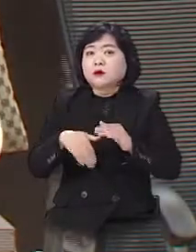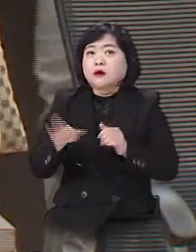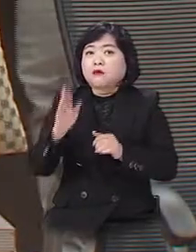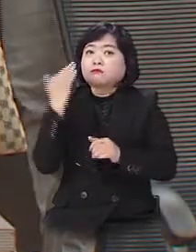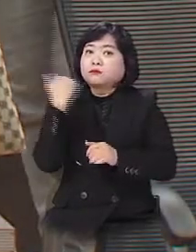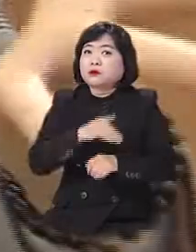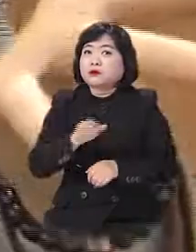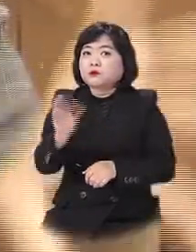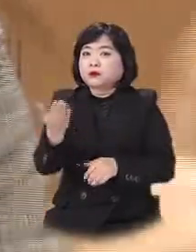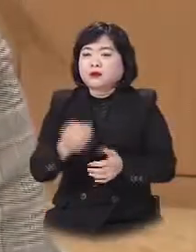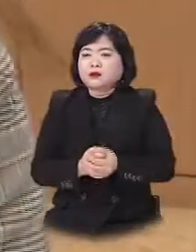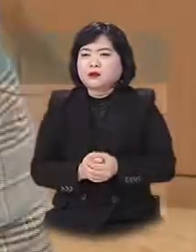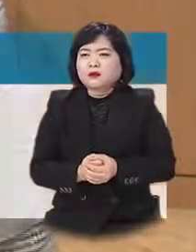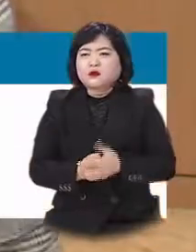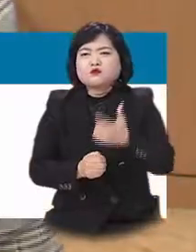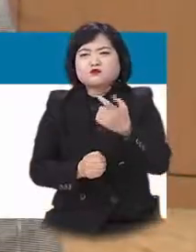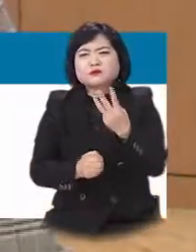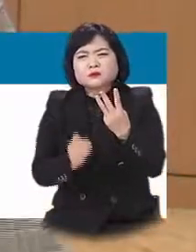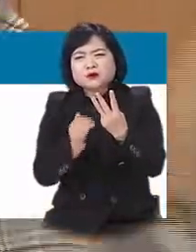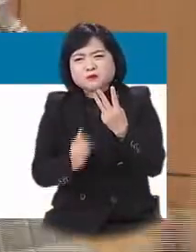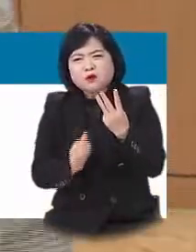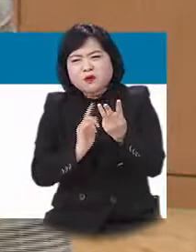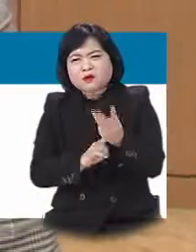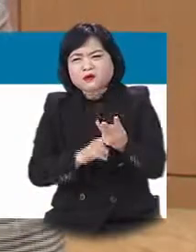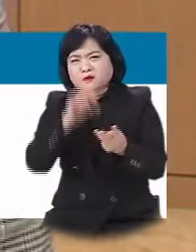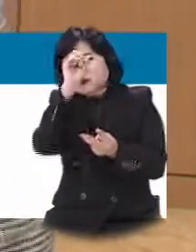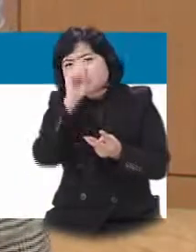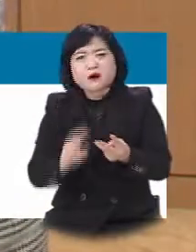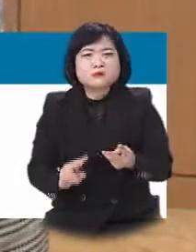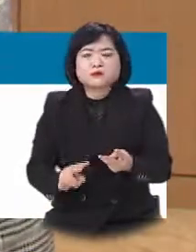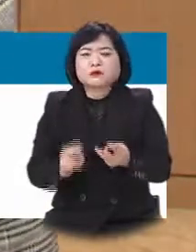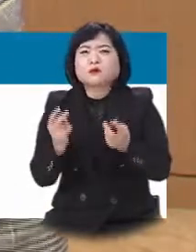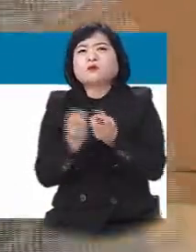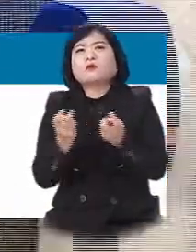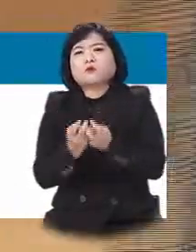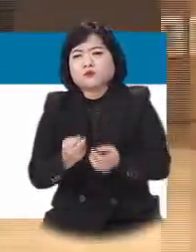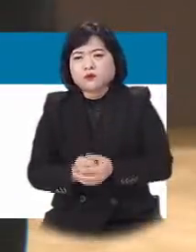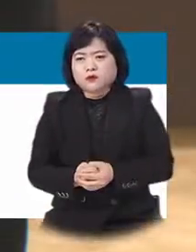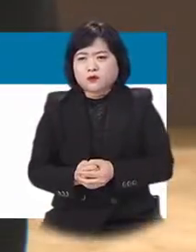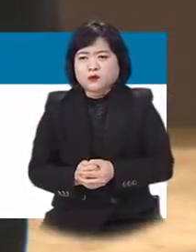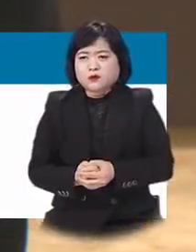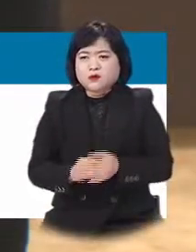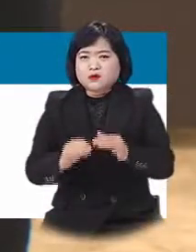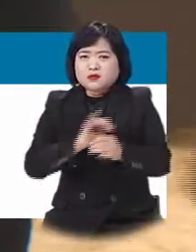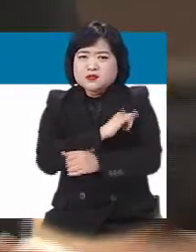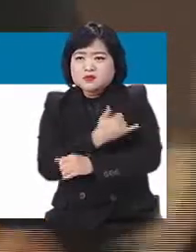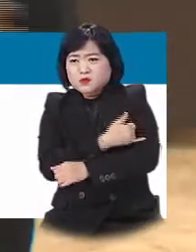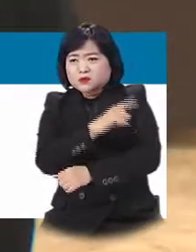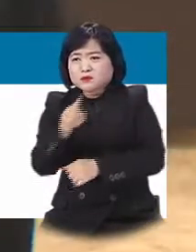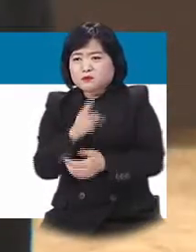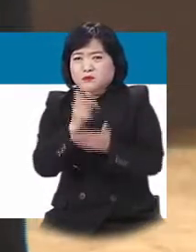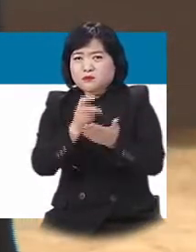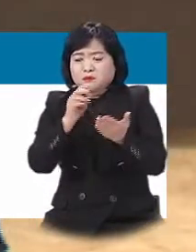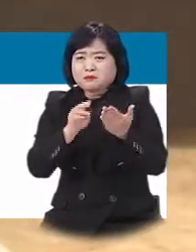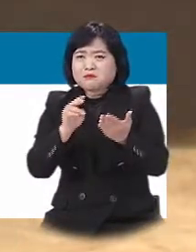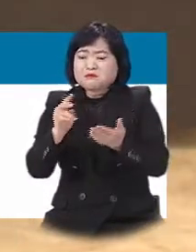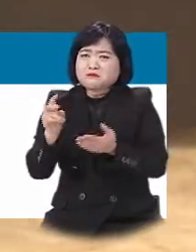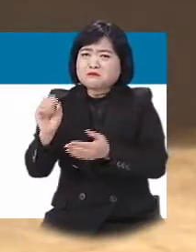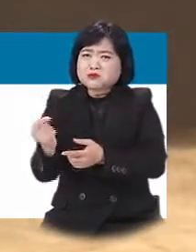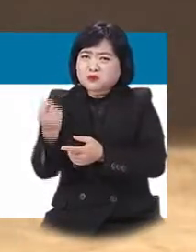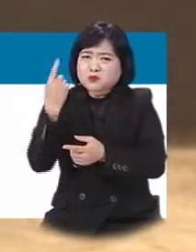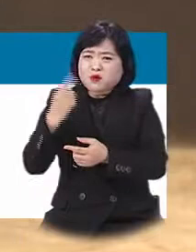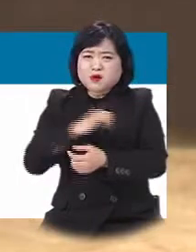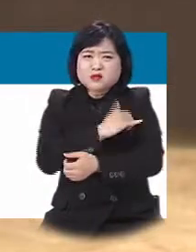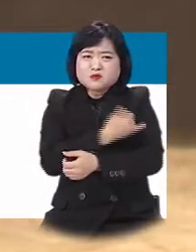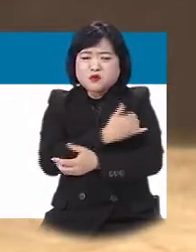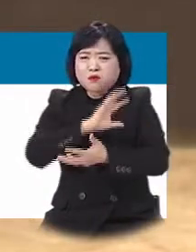것입니다. 63명의 아이들이 하루아침에 길바닥에 지금 앉게 생겼고 인권이 이렇게 법 아래 짓밟힐 수가 있는지